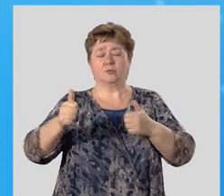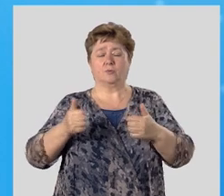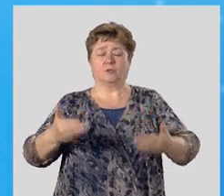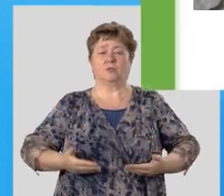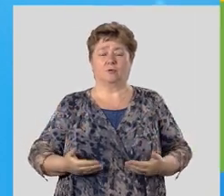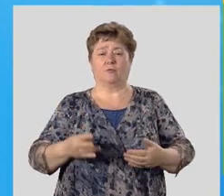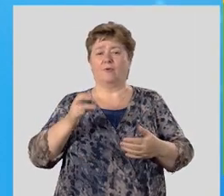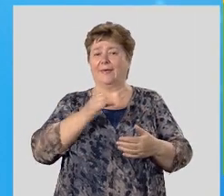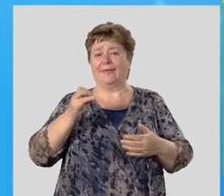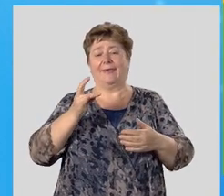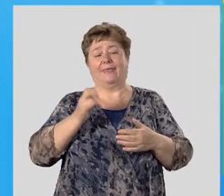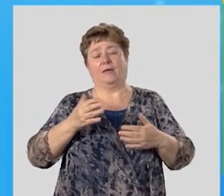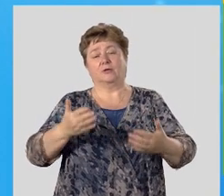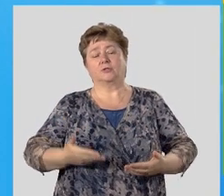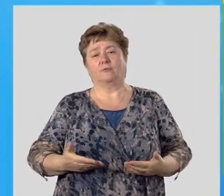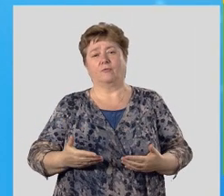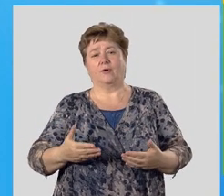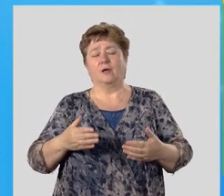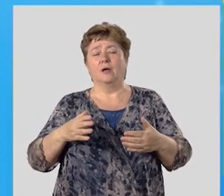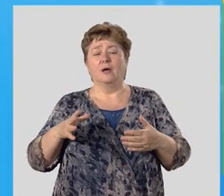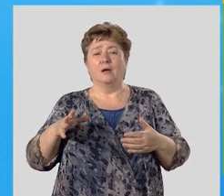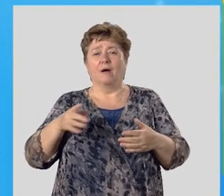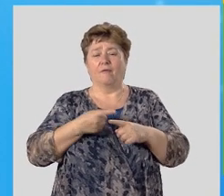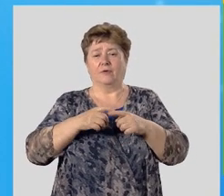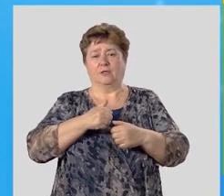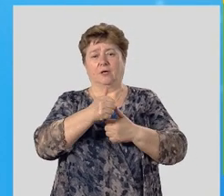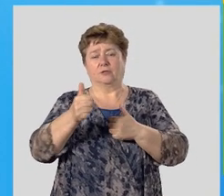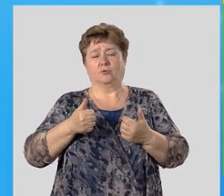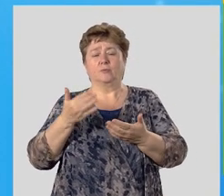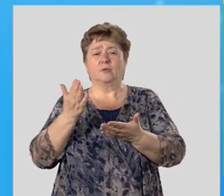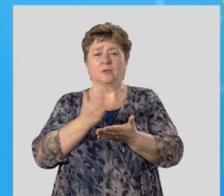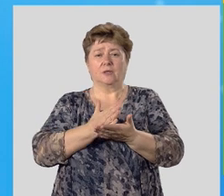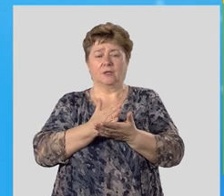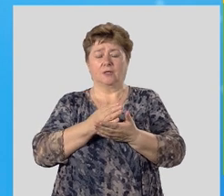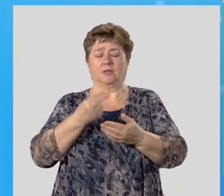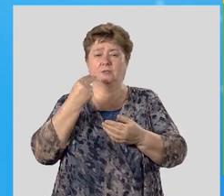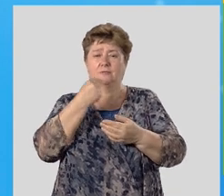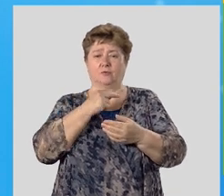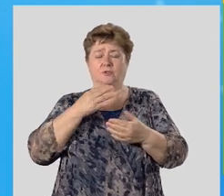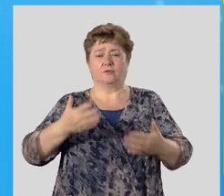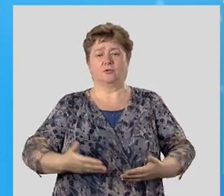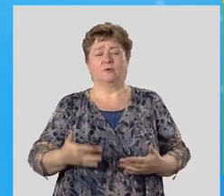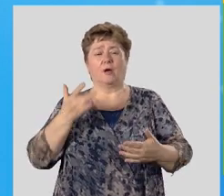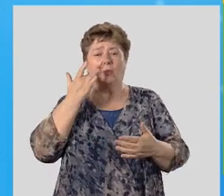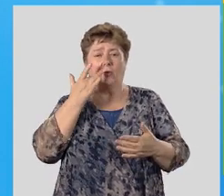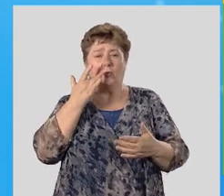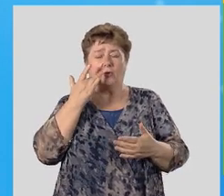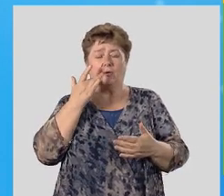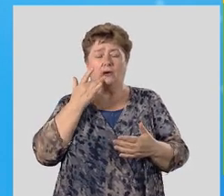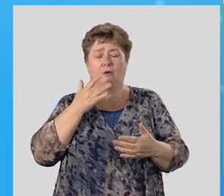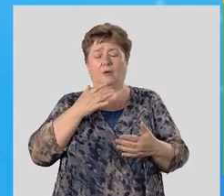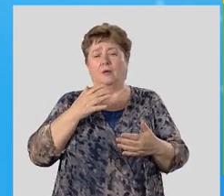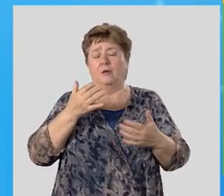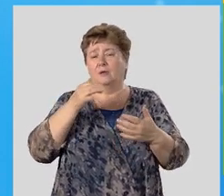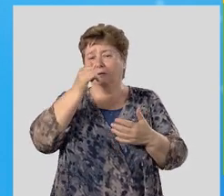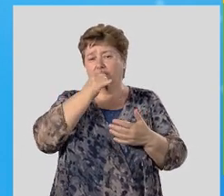неживого. В них, в этих особенностях, находят отражение свойства живого, которые уже ни